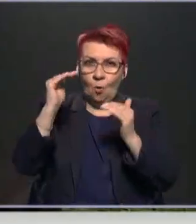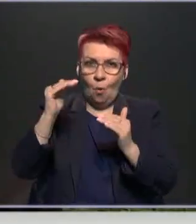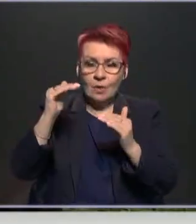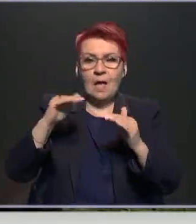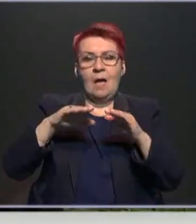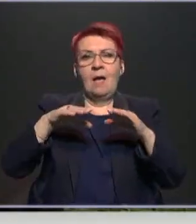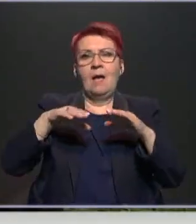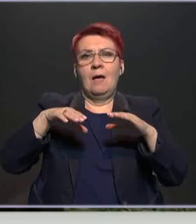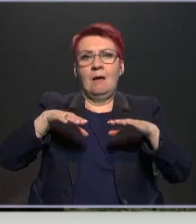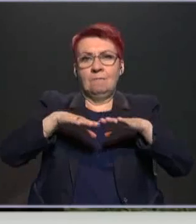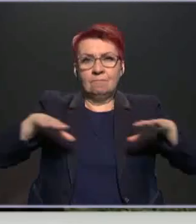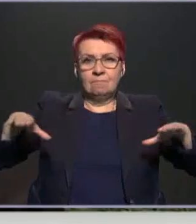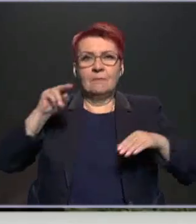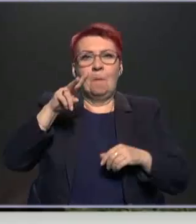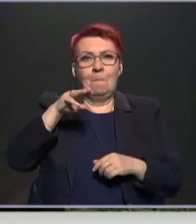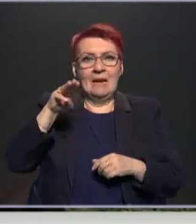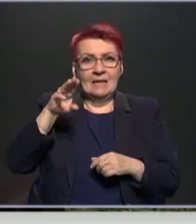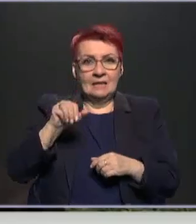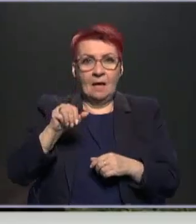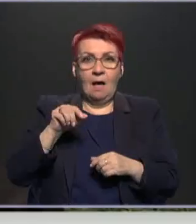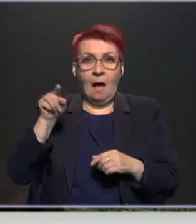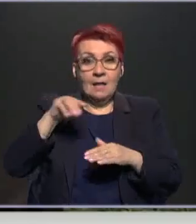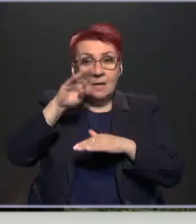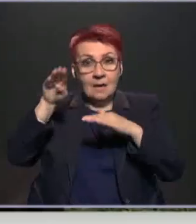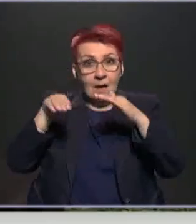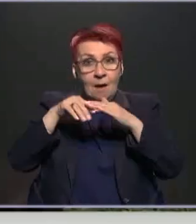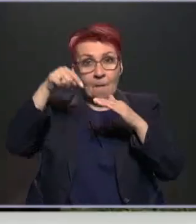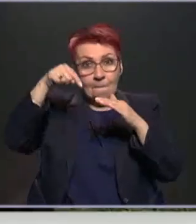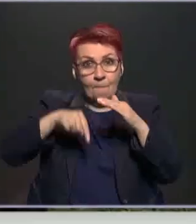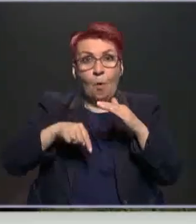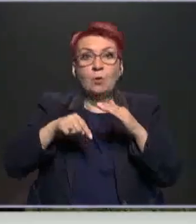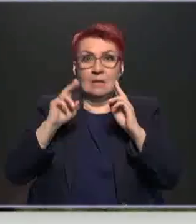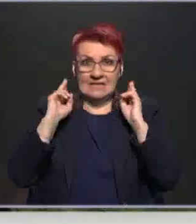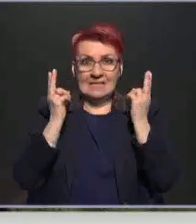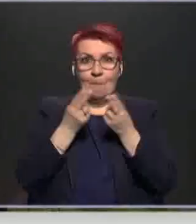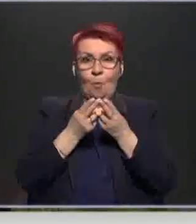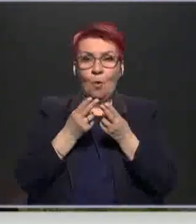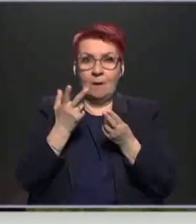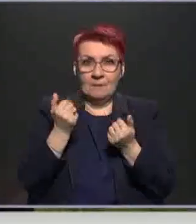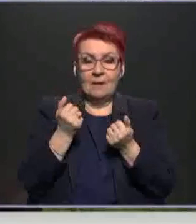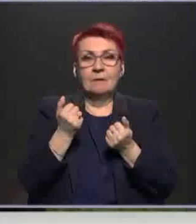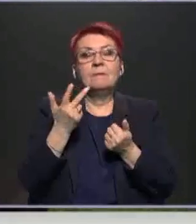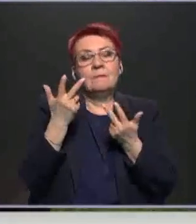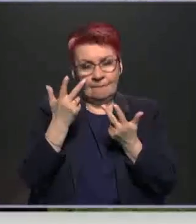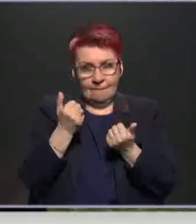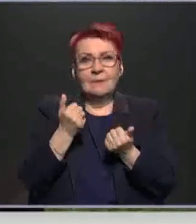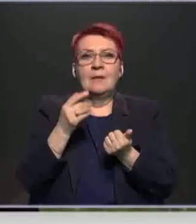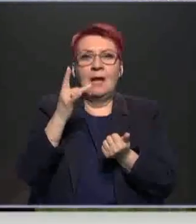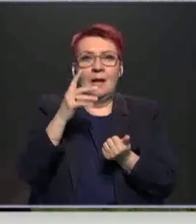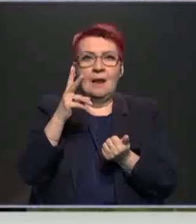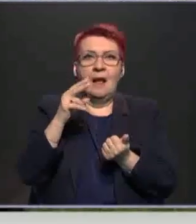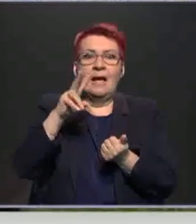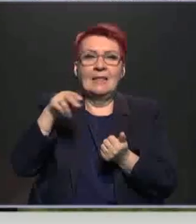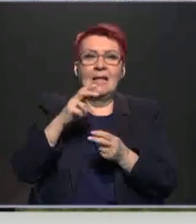плита, но ведь они до сих пор находятся где-то под спудом, под собором. Да, вы правы. Рака над мощами